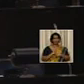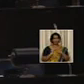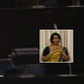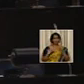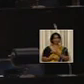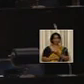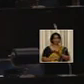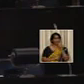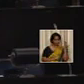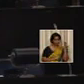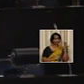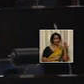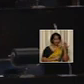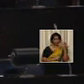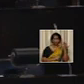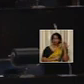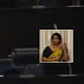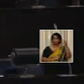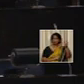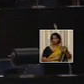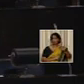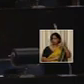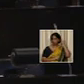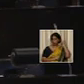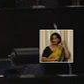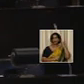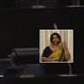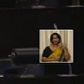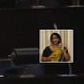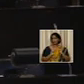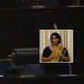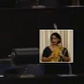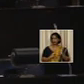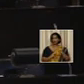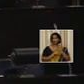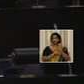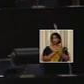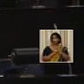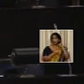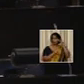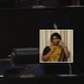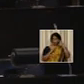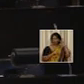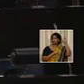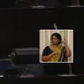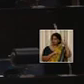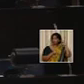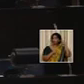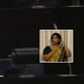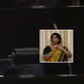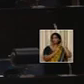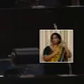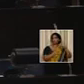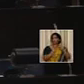ගන්න පුළුවන් හැකියාව තියෙන කතාව තමයි ඒ අය ප්‍රකාශ කරන්නේ. එතකොට ඒක ඇයි කුවේට් සමාගමකට දීලා කුවේට් සමාගම හරහා